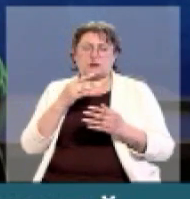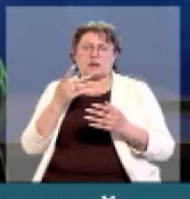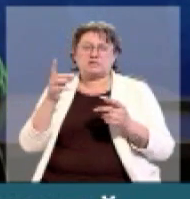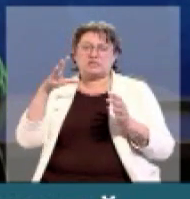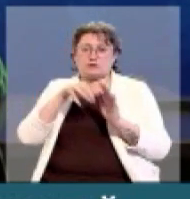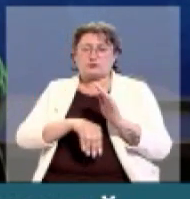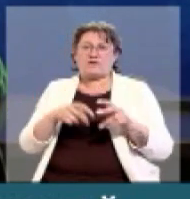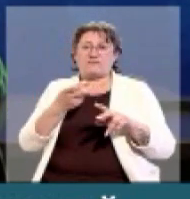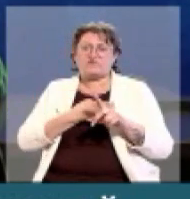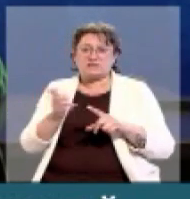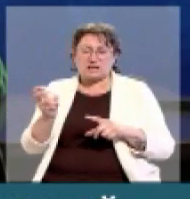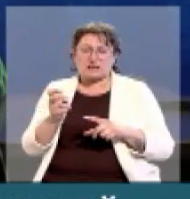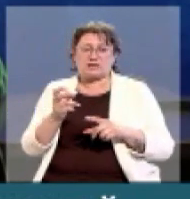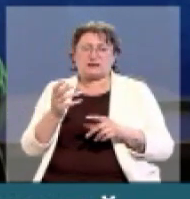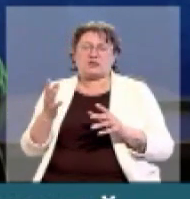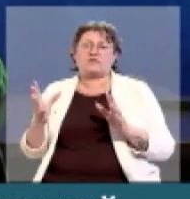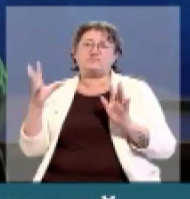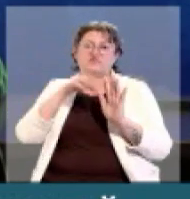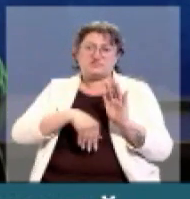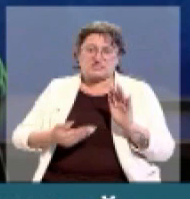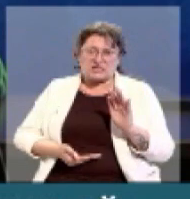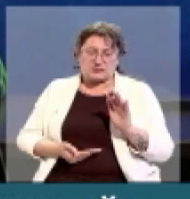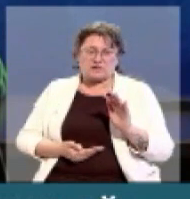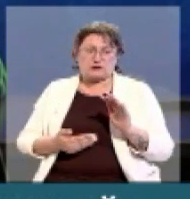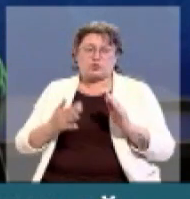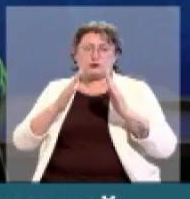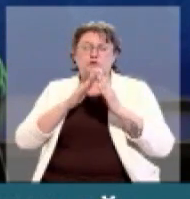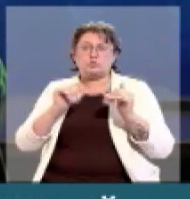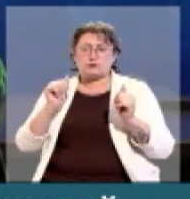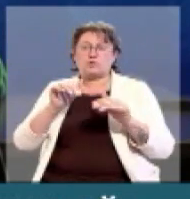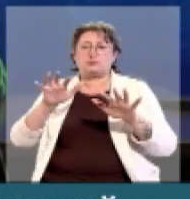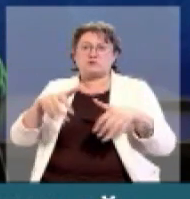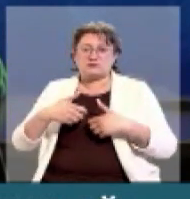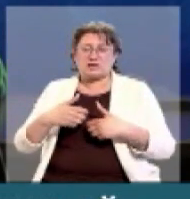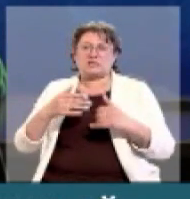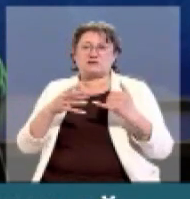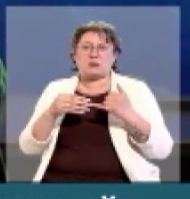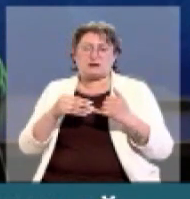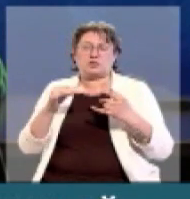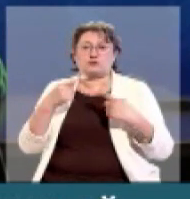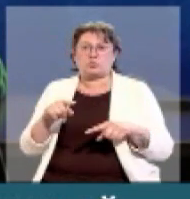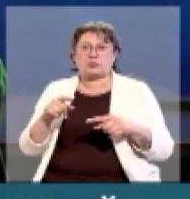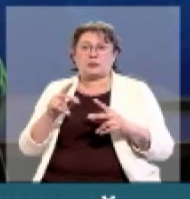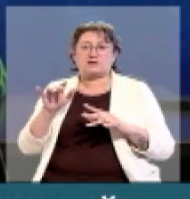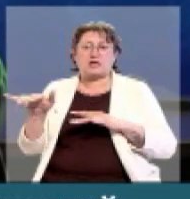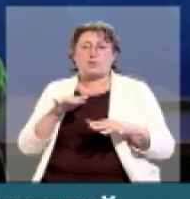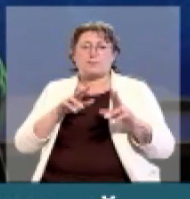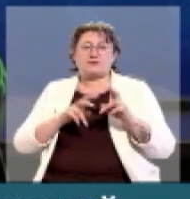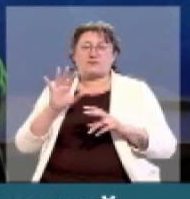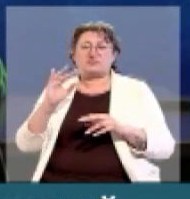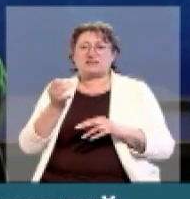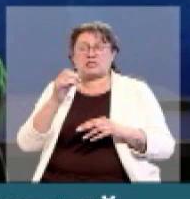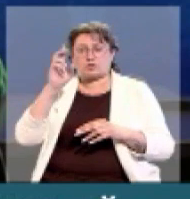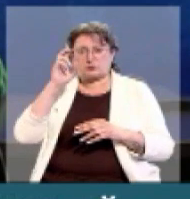относятся выселение, вселение, снос, изъятие земельных участков и другие категории производства интересов